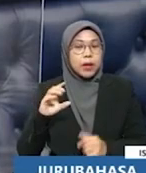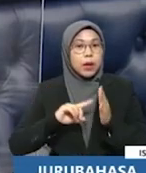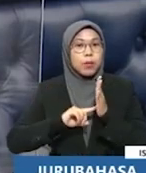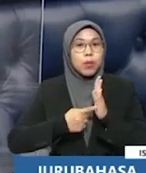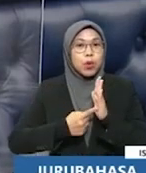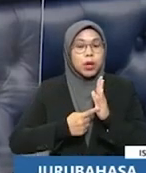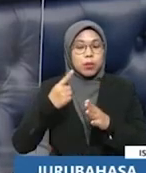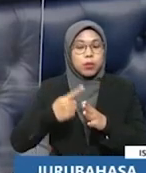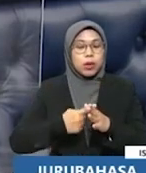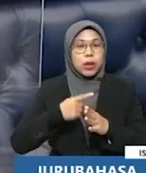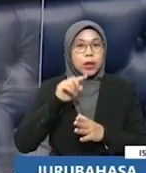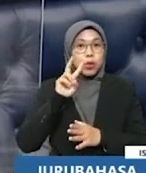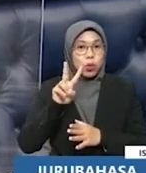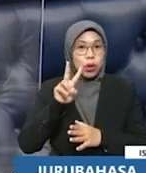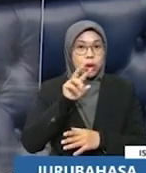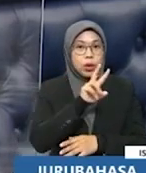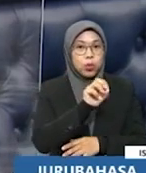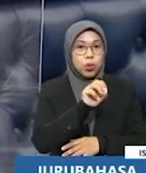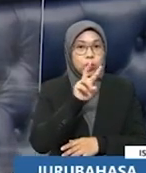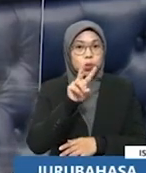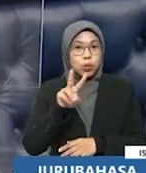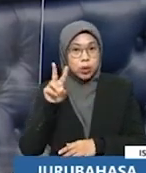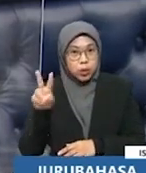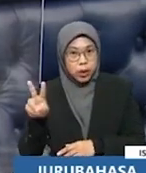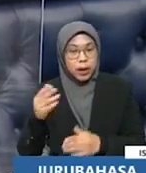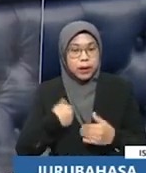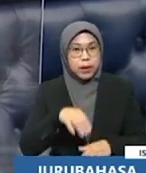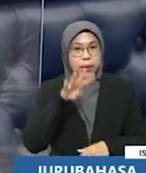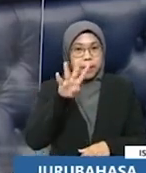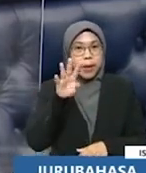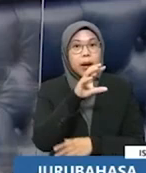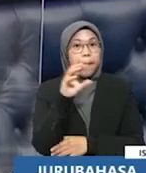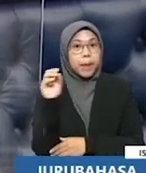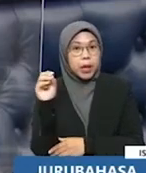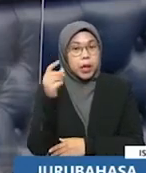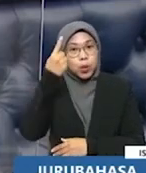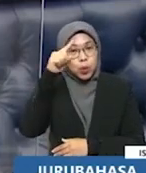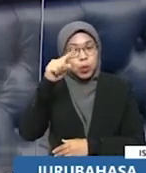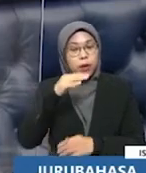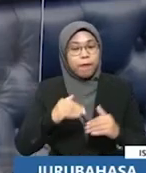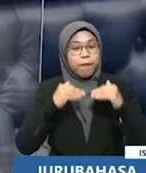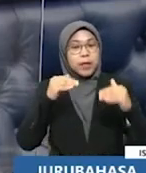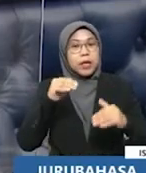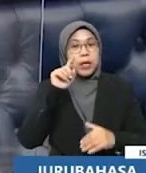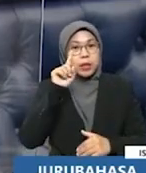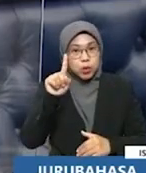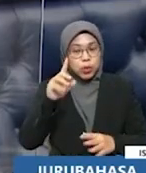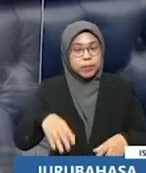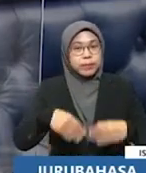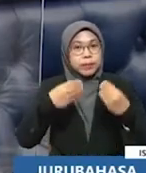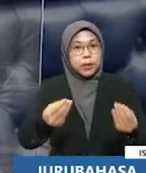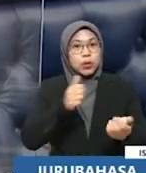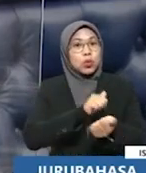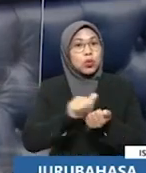bermula pada Februari 22 yang melibatkan 4 buah syarikat bagi pasal 1 yang telah